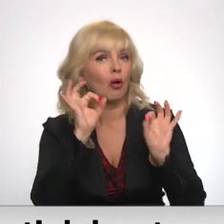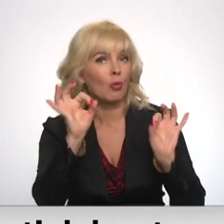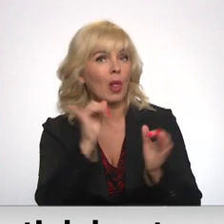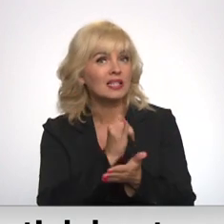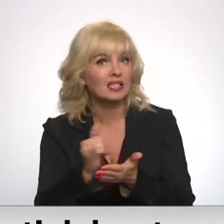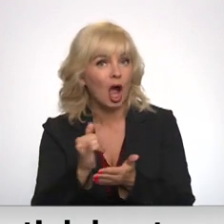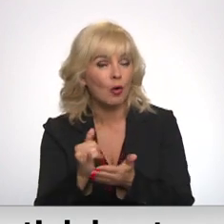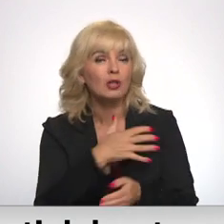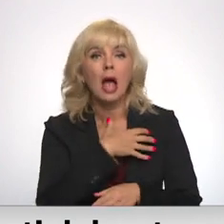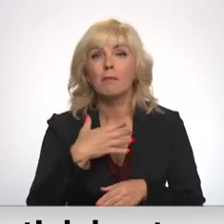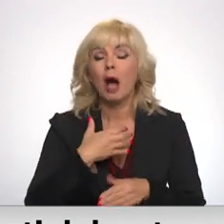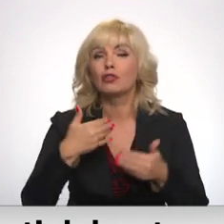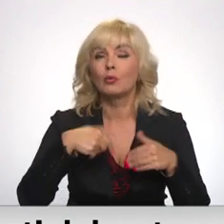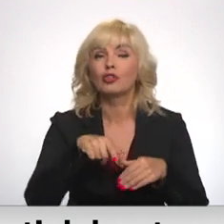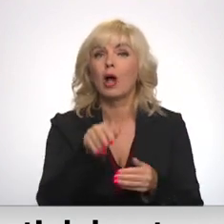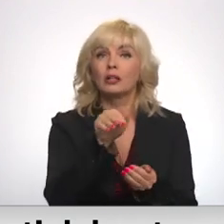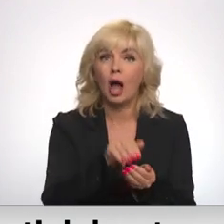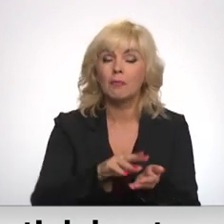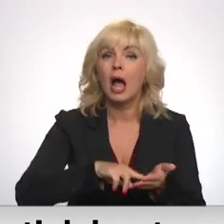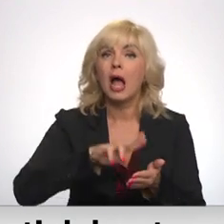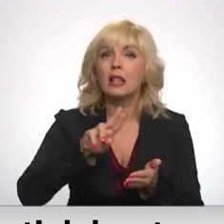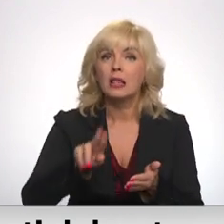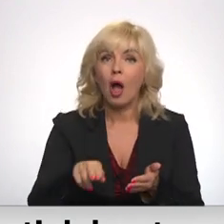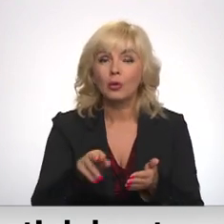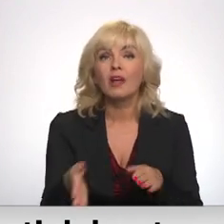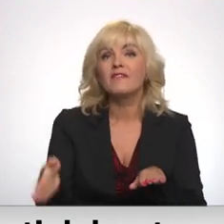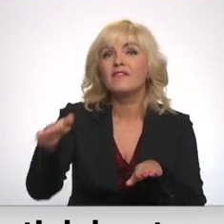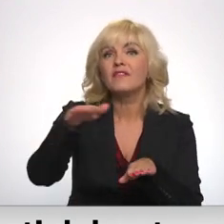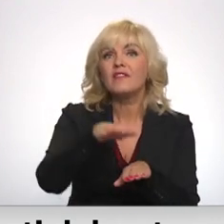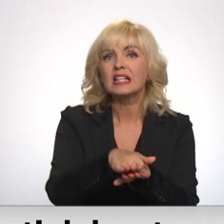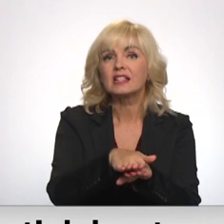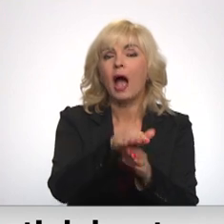pašvaldība nolēmusi uz šādiem kapiem ļaut virs apbedījumus.